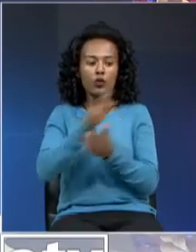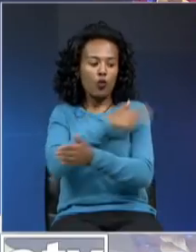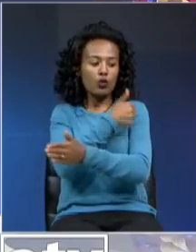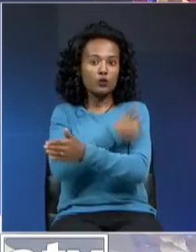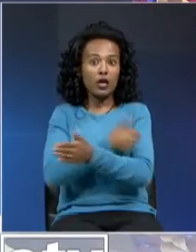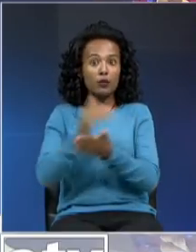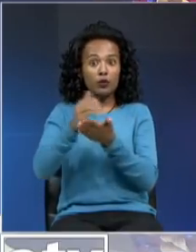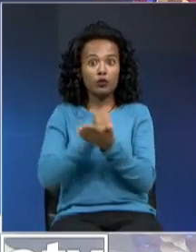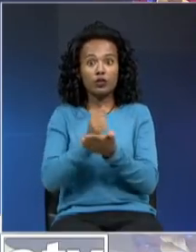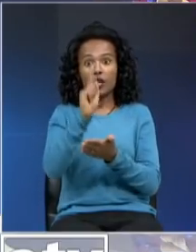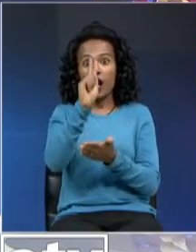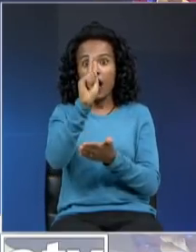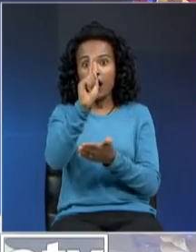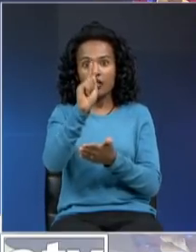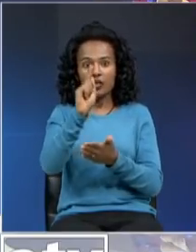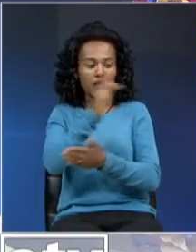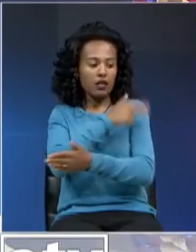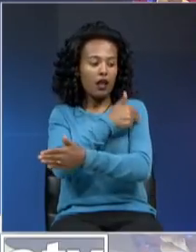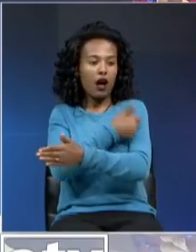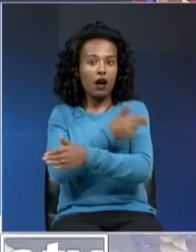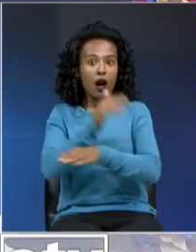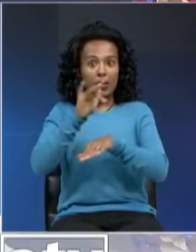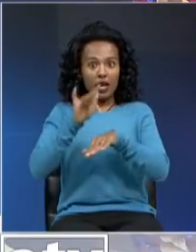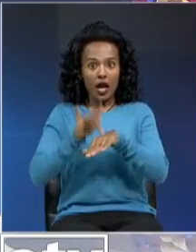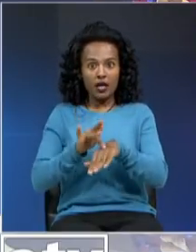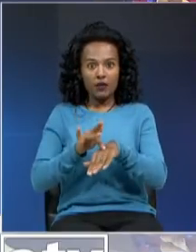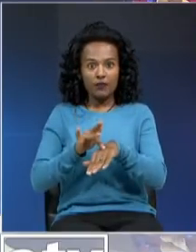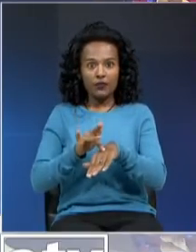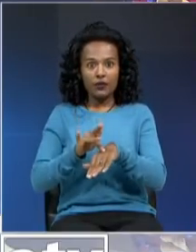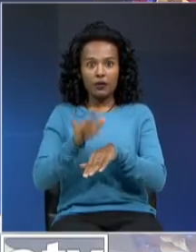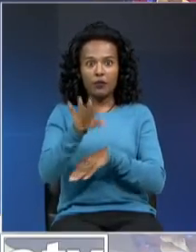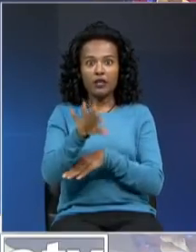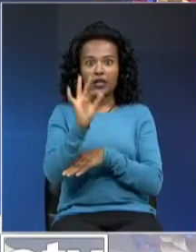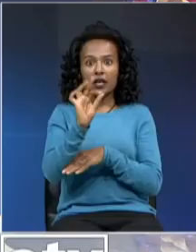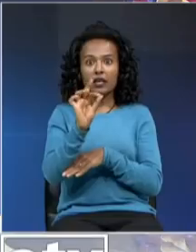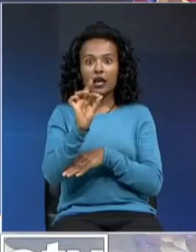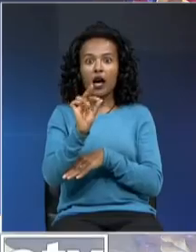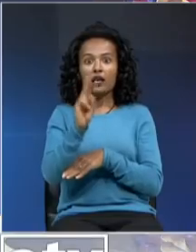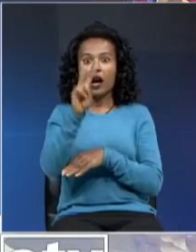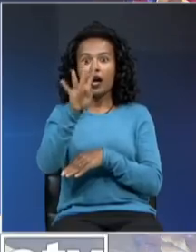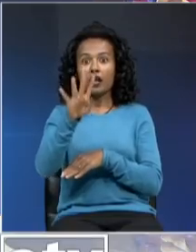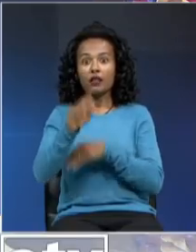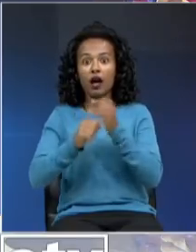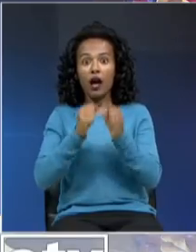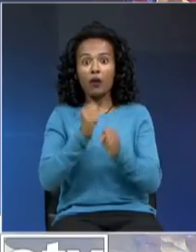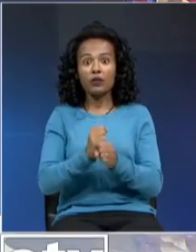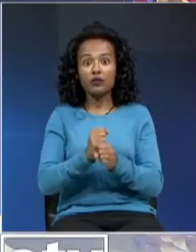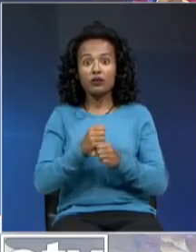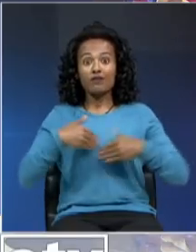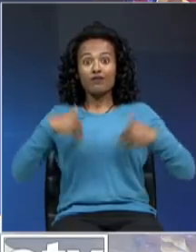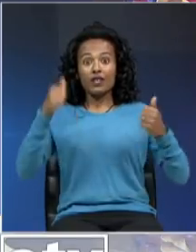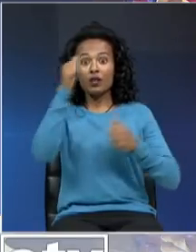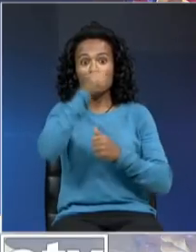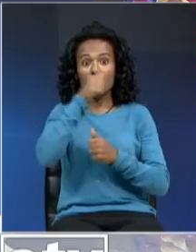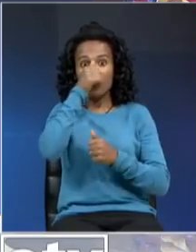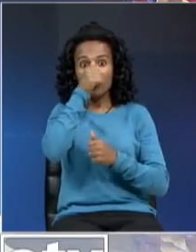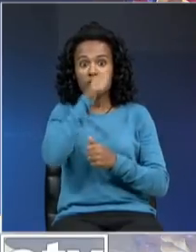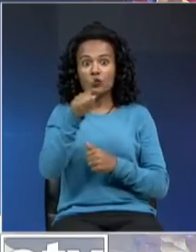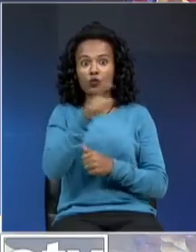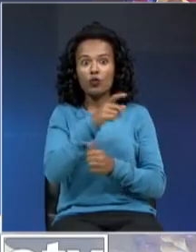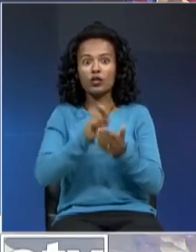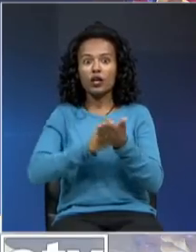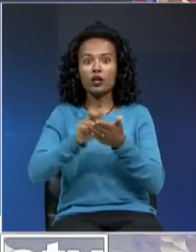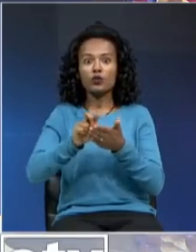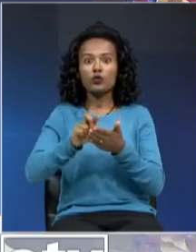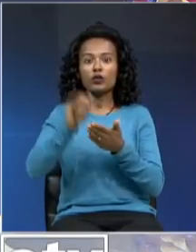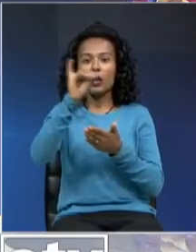ውስጥ አንዲት ታካሚ ላይ በተገኘ የ24 ዓመት ወጣት ኢትዮጵያዊት ስትሆን የቅዱስ